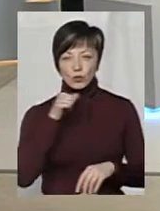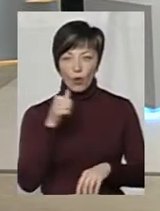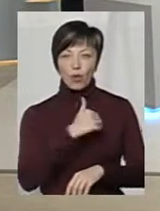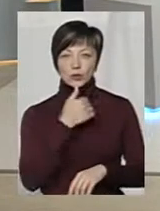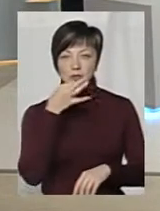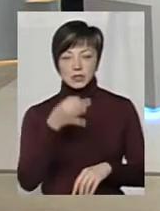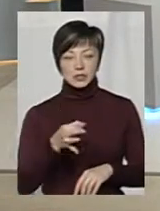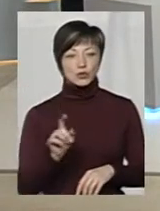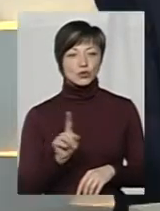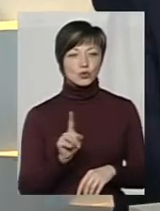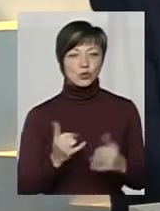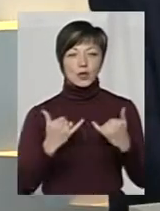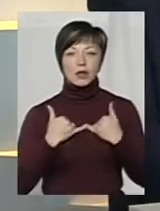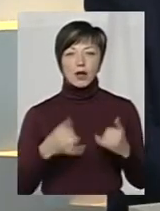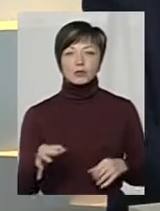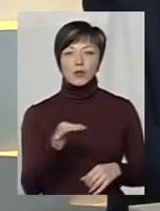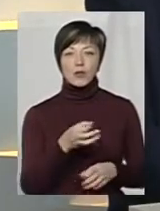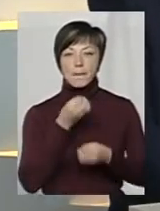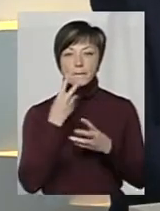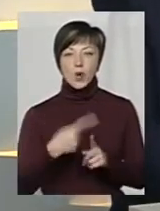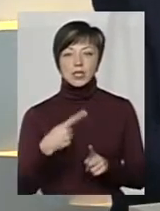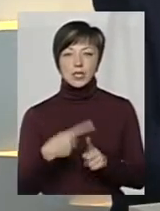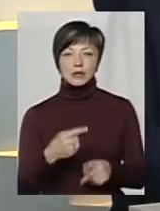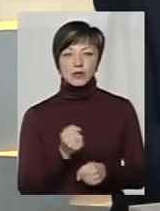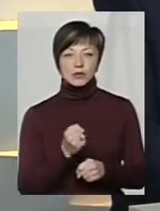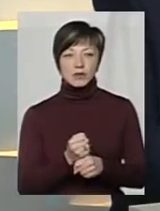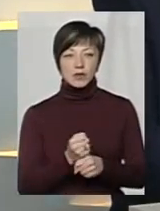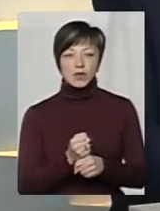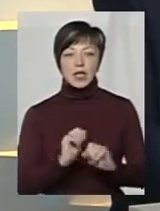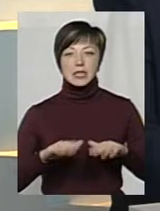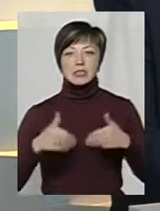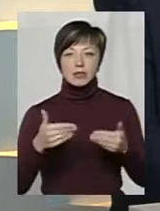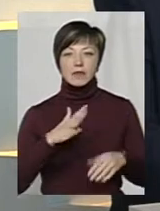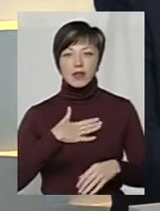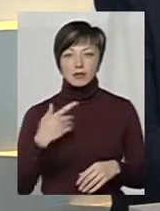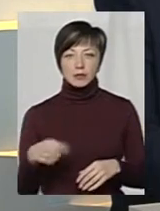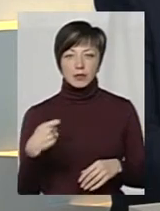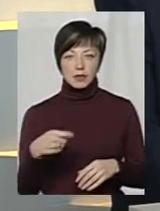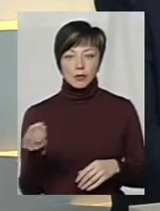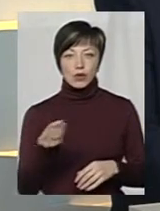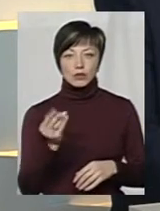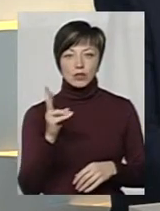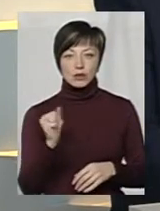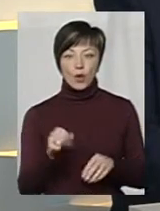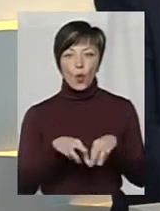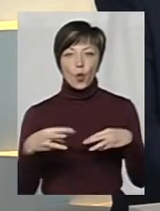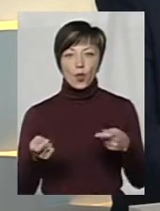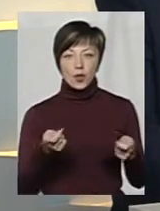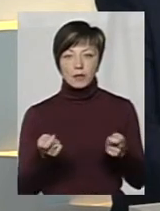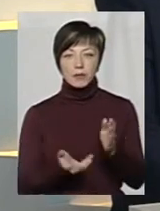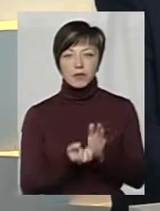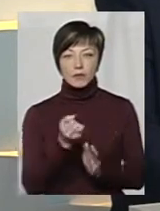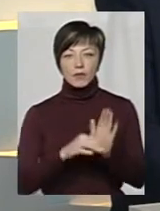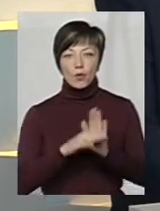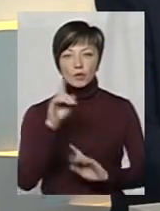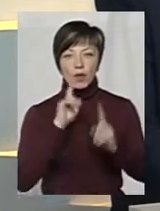Хочу сказати, що для нашої області позитивно спрацювали ініціативи нашого президента Петра Олексійовича Порошенка, уряду, підтримані